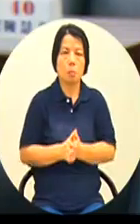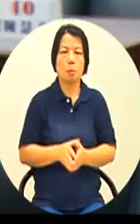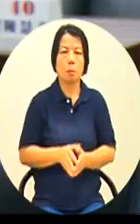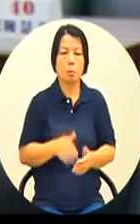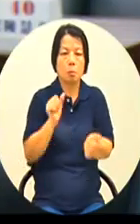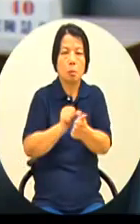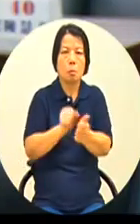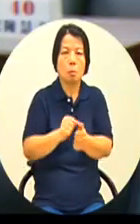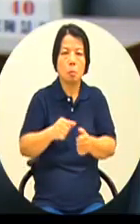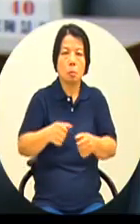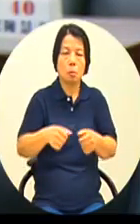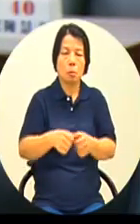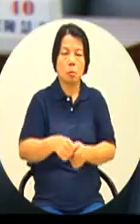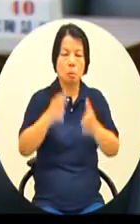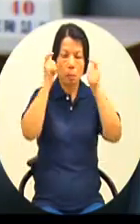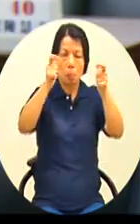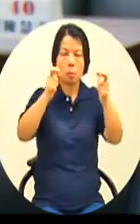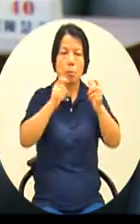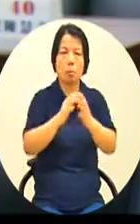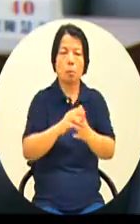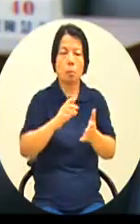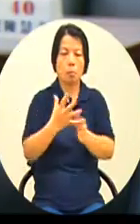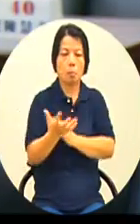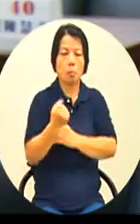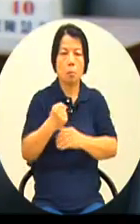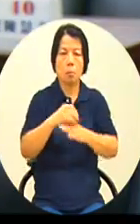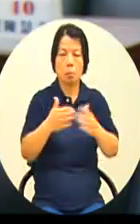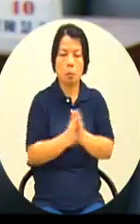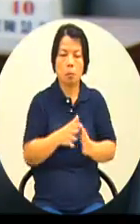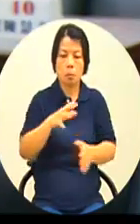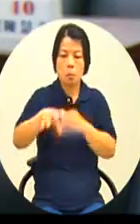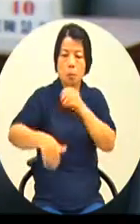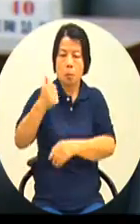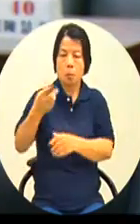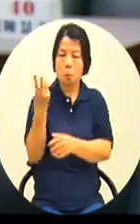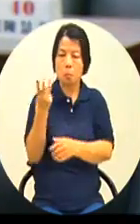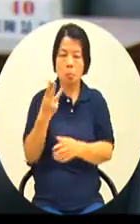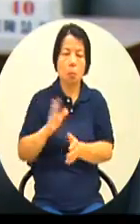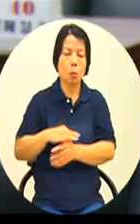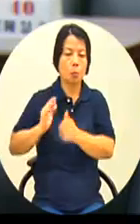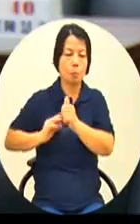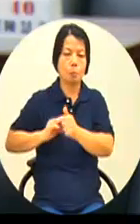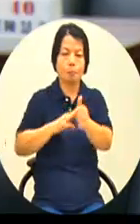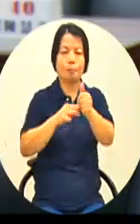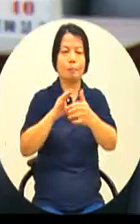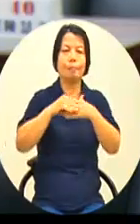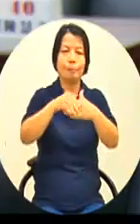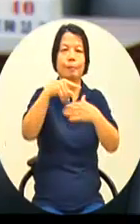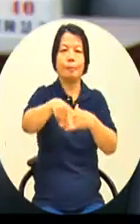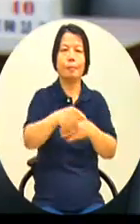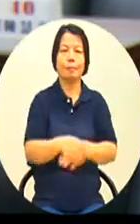这个软实力，吼、哦，若有机会啊，吼、哦，三位局长，我常带恁来行行看看，吼、哦，以上。 谢